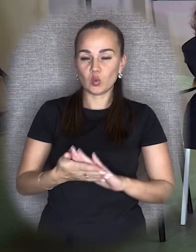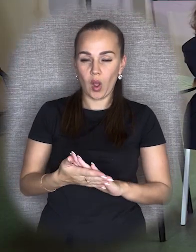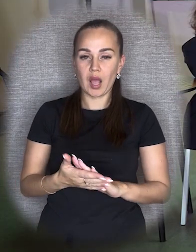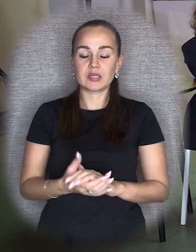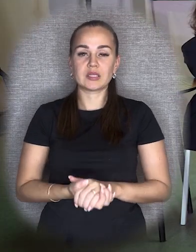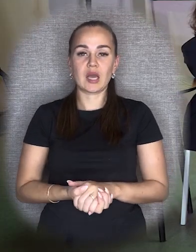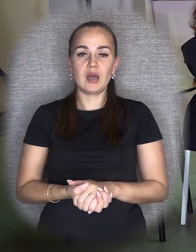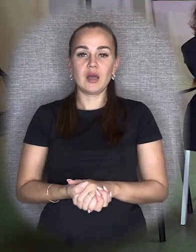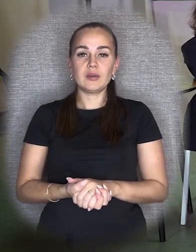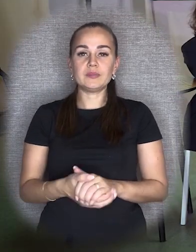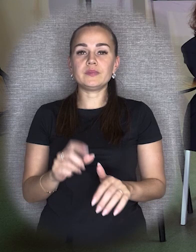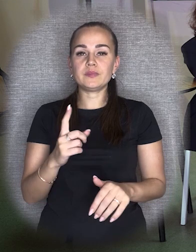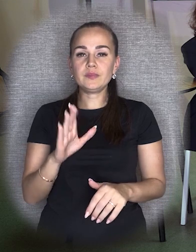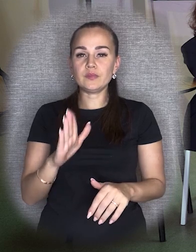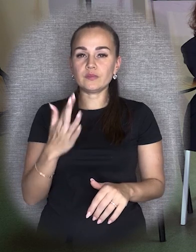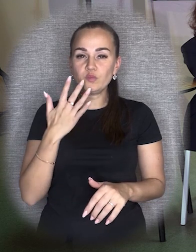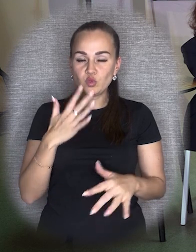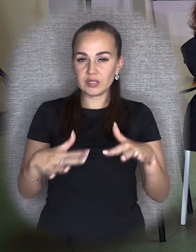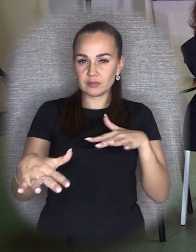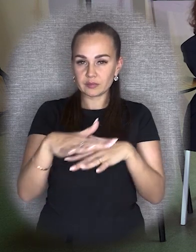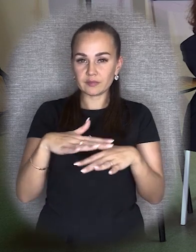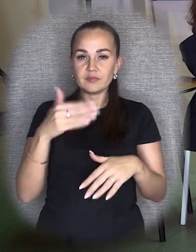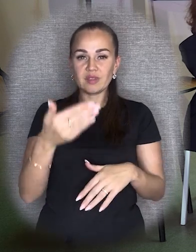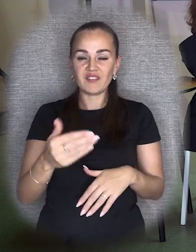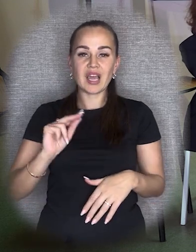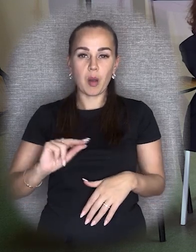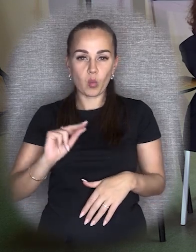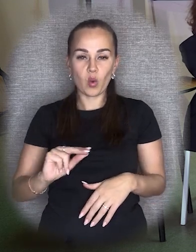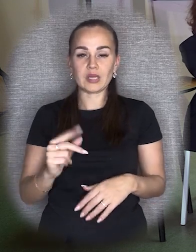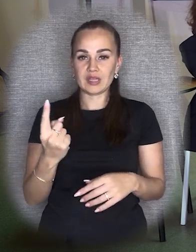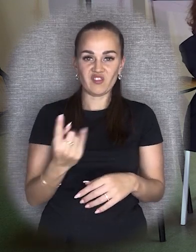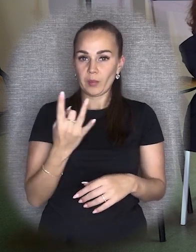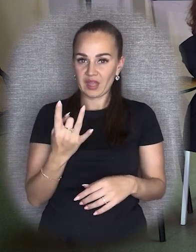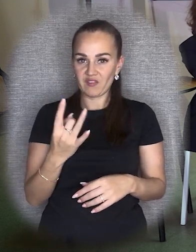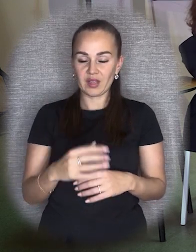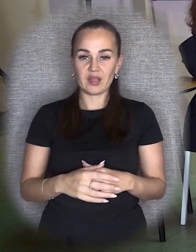поскольку в музейном пространстве вы работаете впервые.